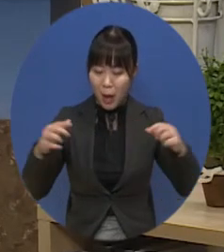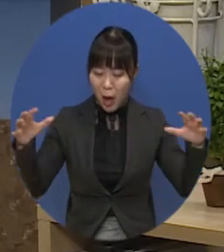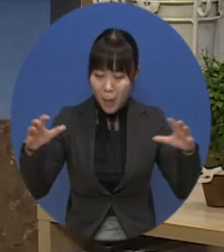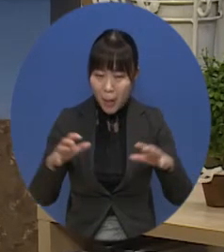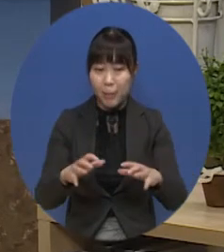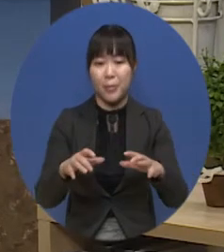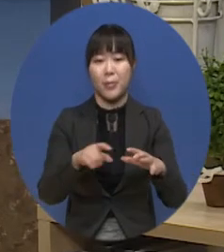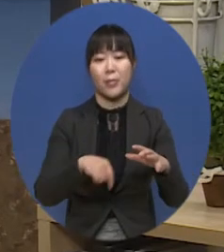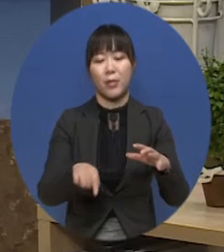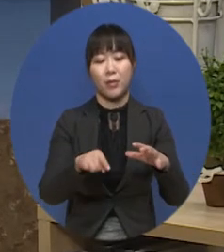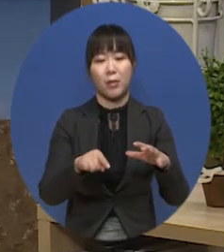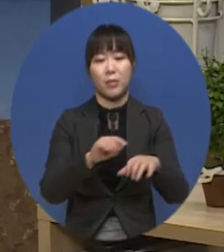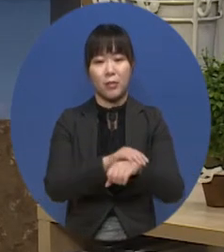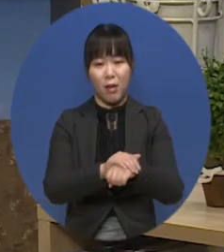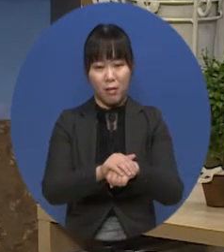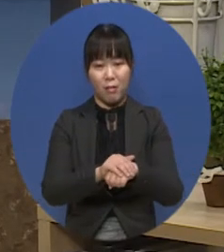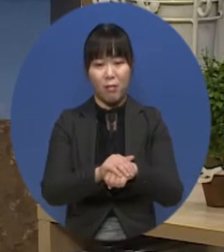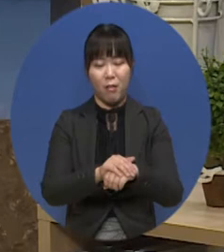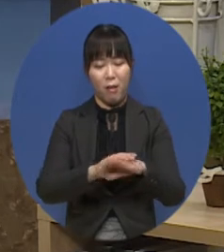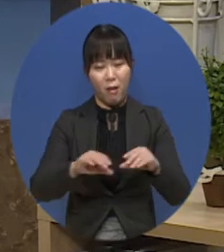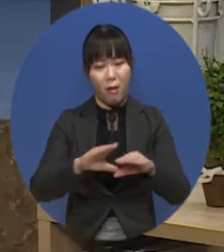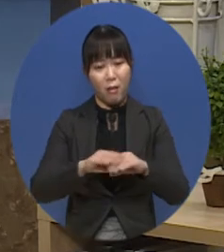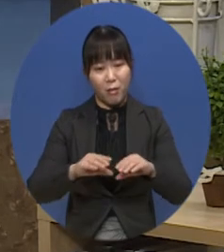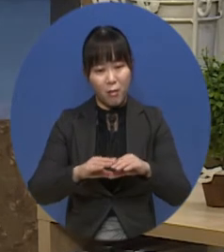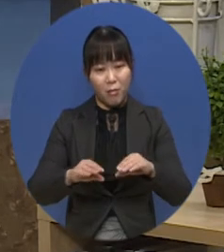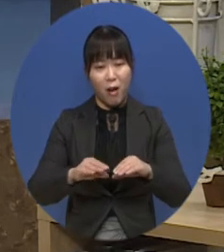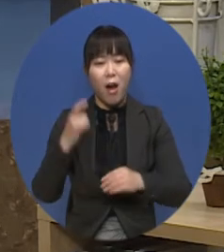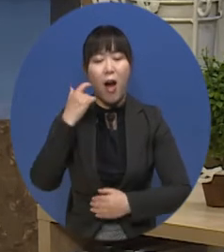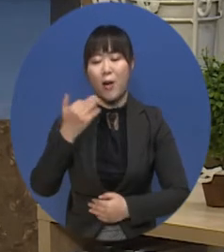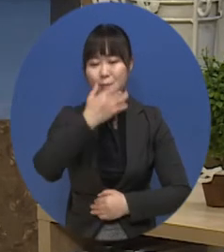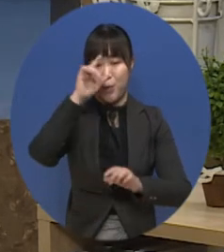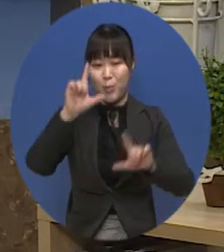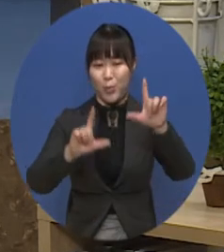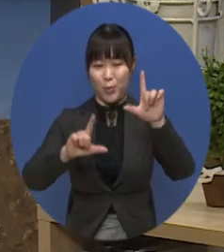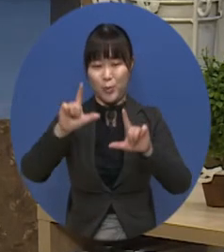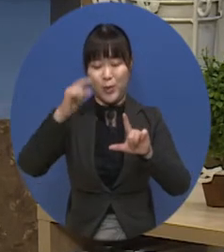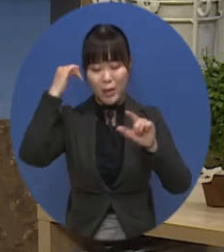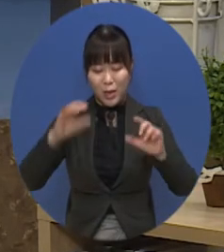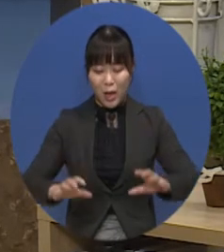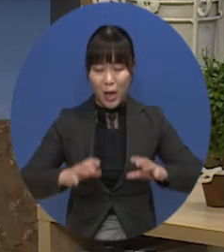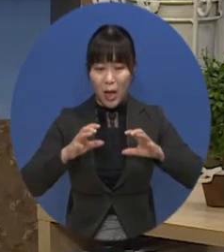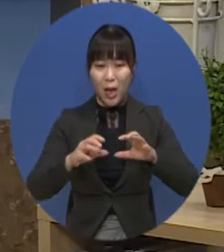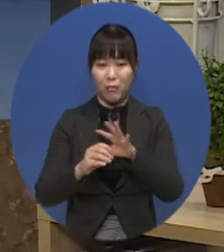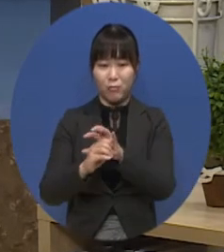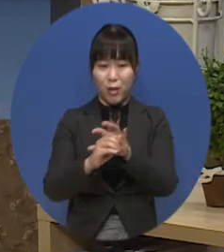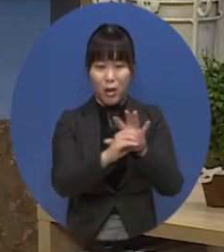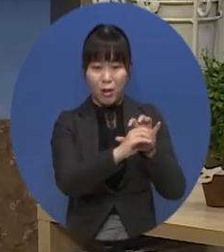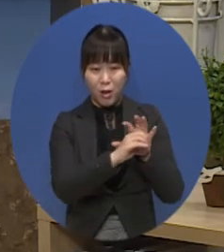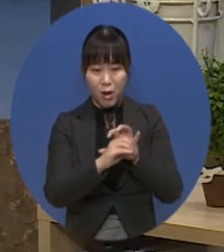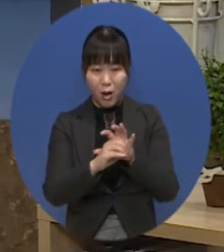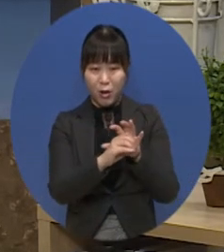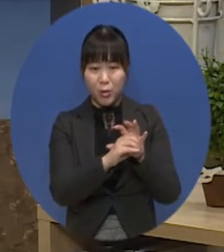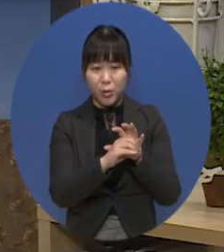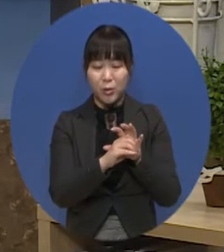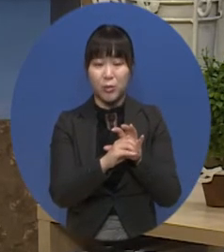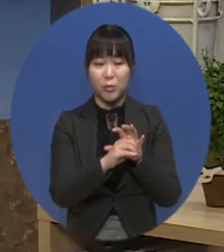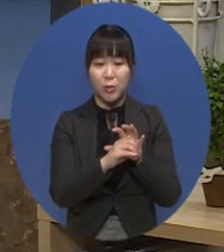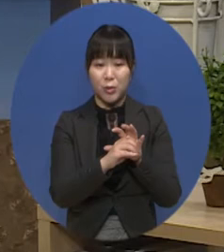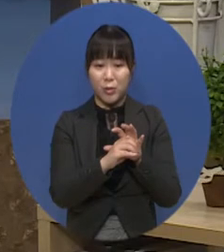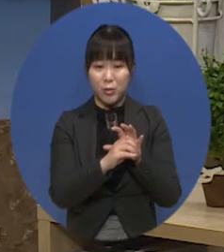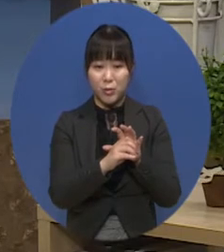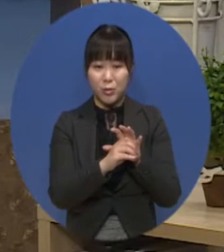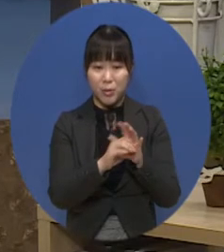모아서 네. 또 이런 부분에 대해서 해결을 해나가고 있는 그런 또 아름다운 모습이 네. 이 우리나라 지금